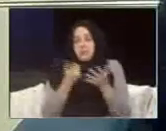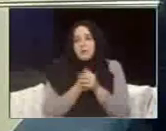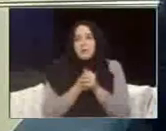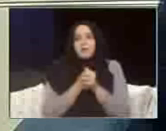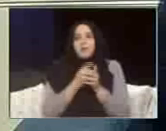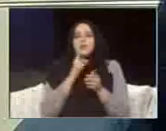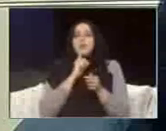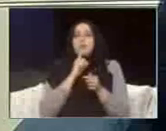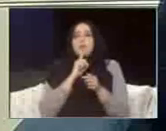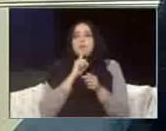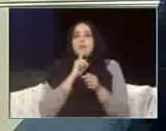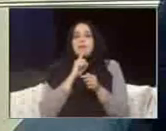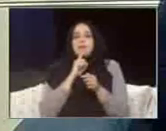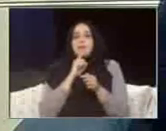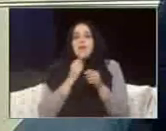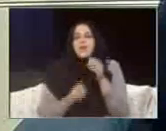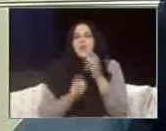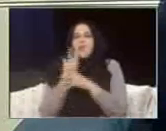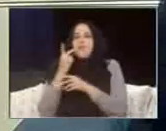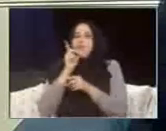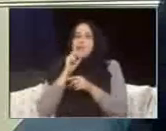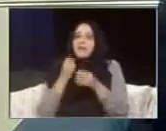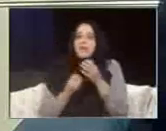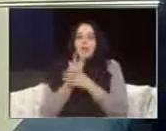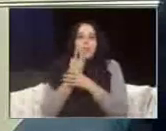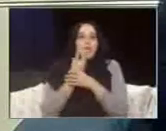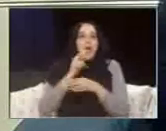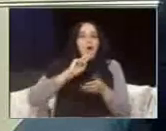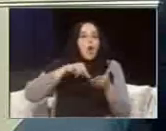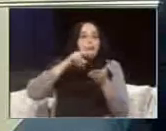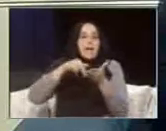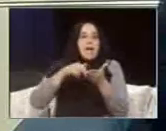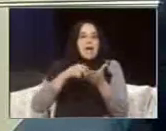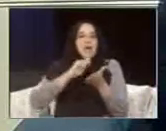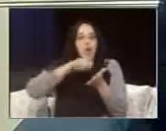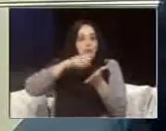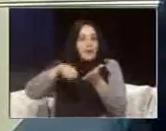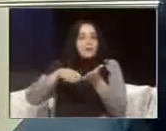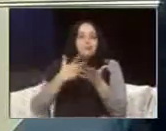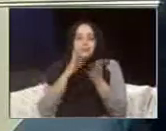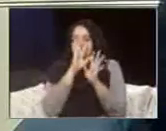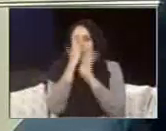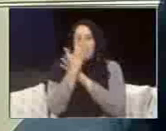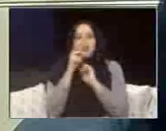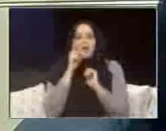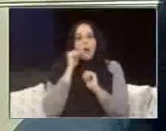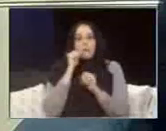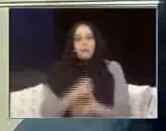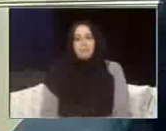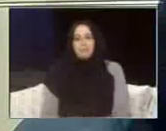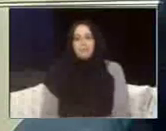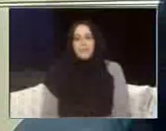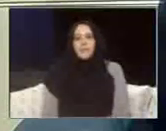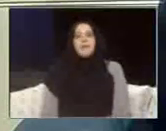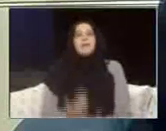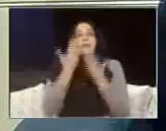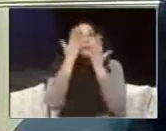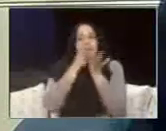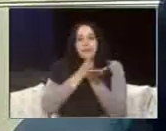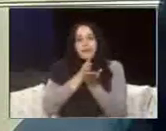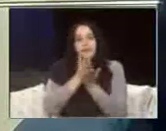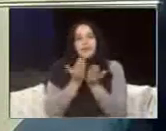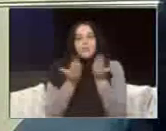تاع الكونترا، ملي دخلت هذه بالكونترا لا حول ولا قوة إلا بالله. نعم. الله يهديك. الله يرفع